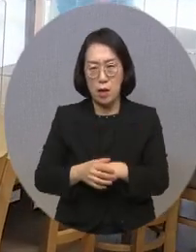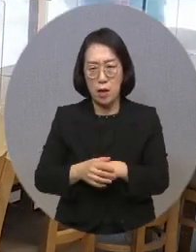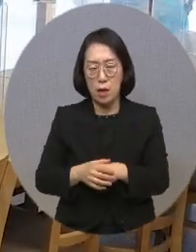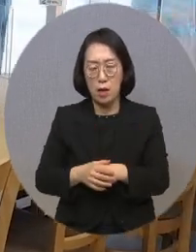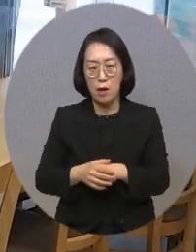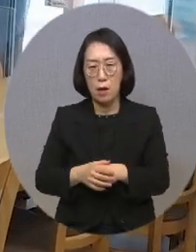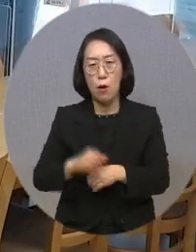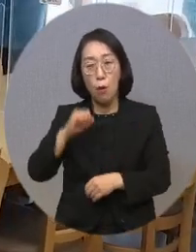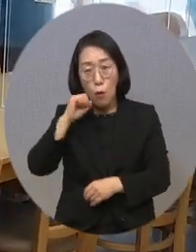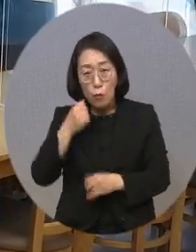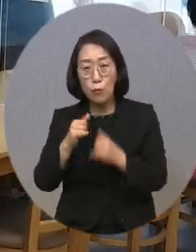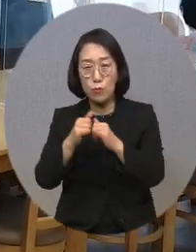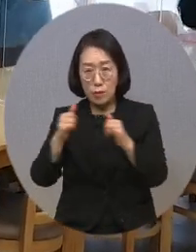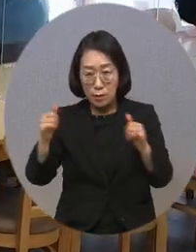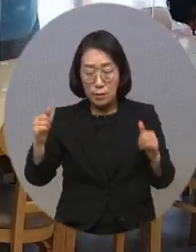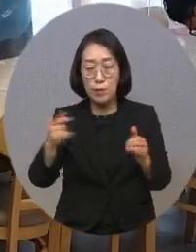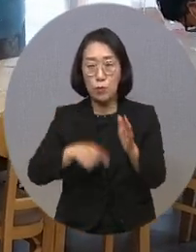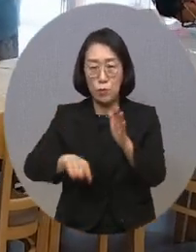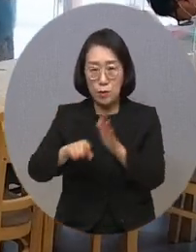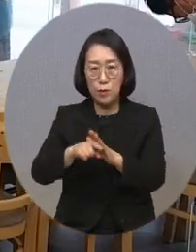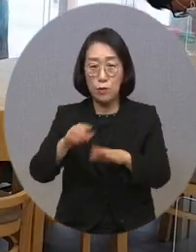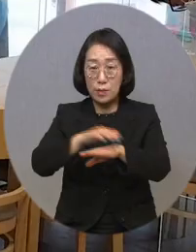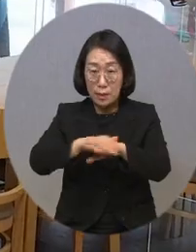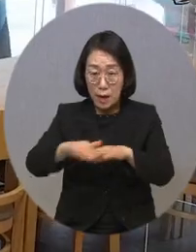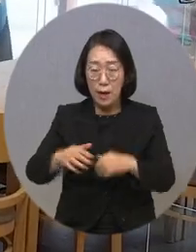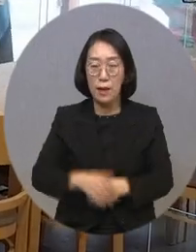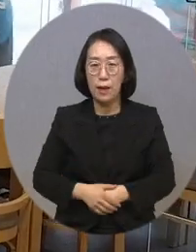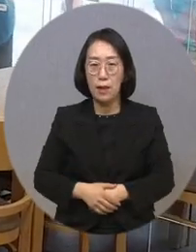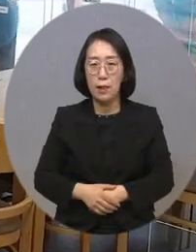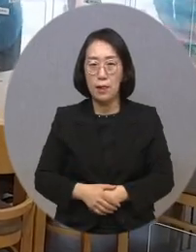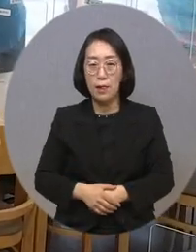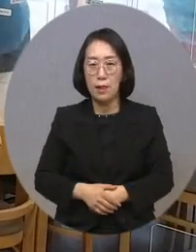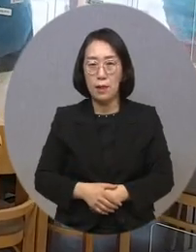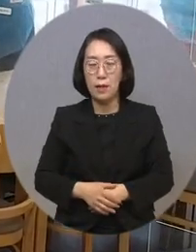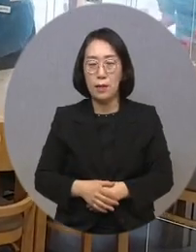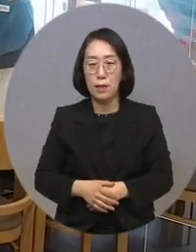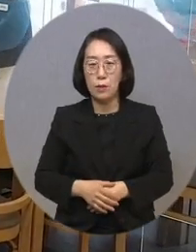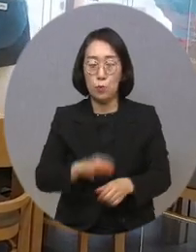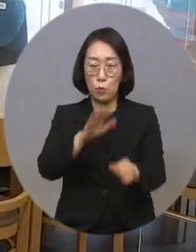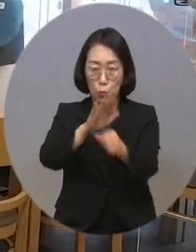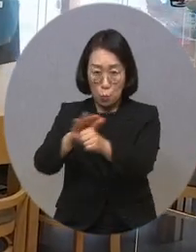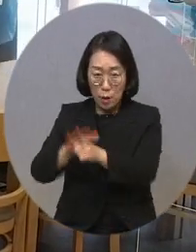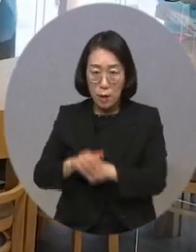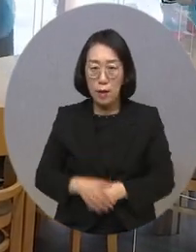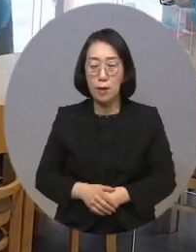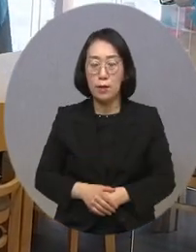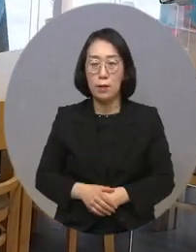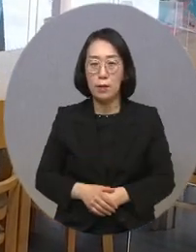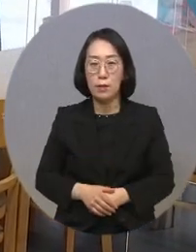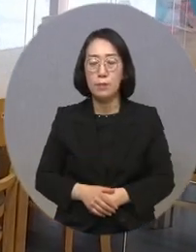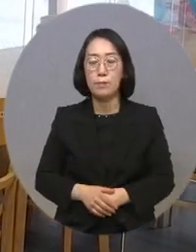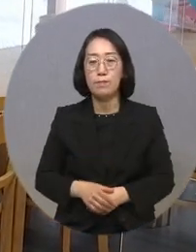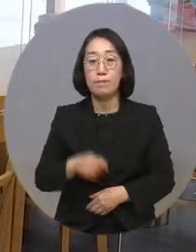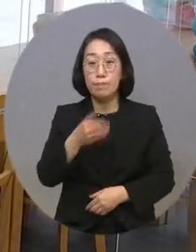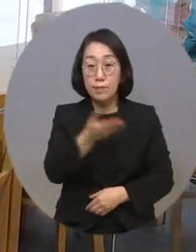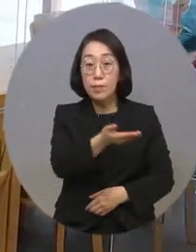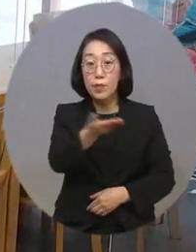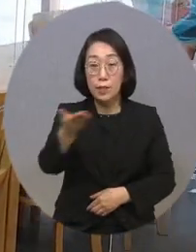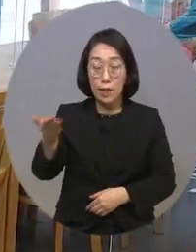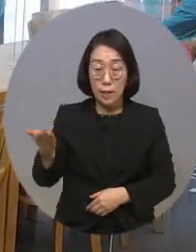이 위기를 극복할 수 있도록 적극적인 재정 운영을 통해서 적자 예산을 통해서라도